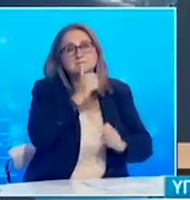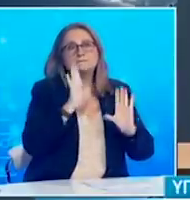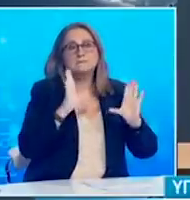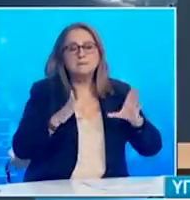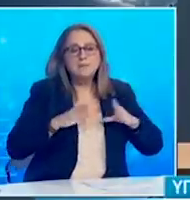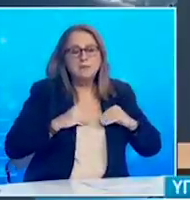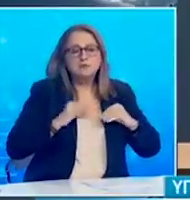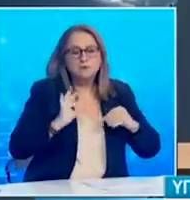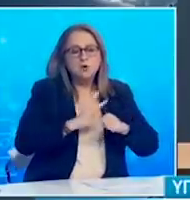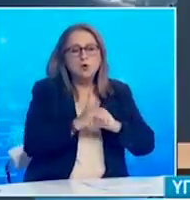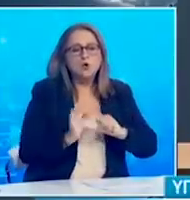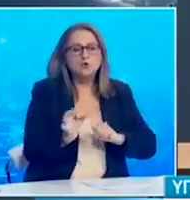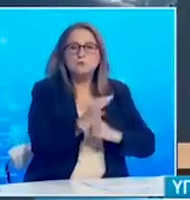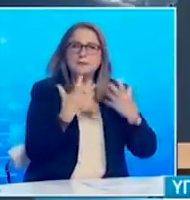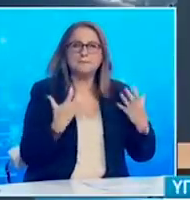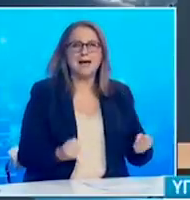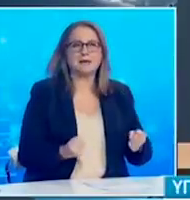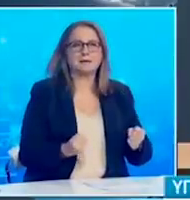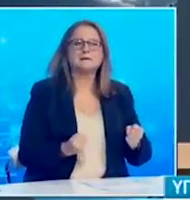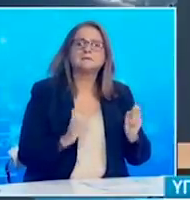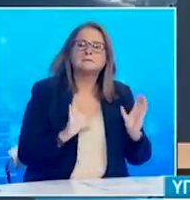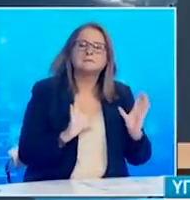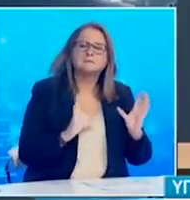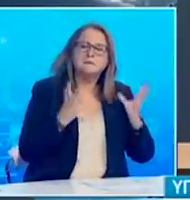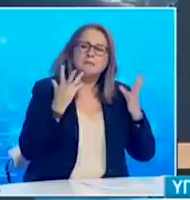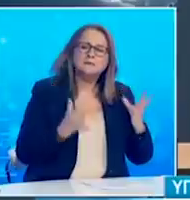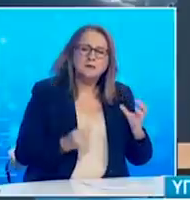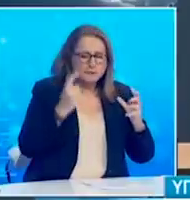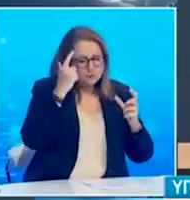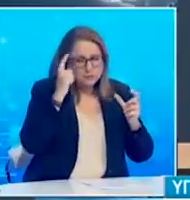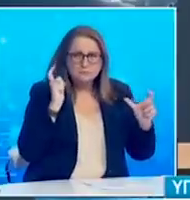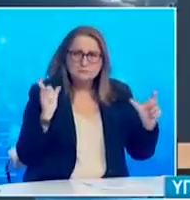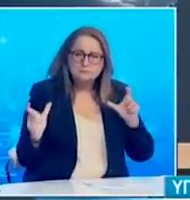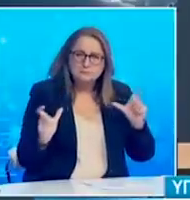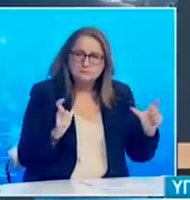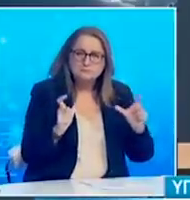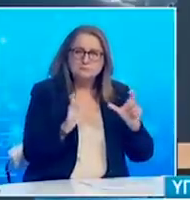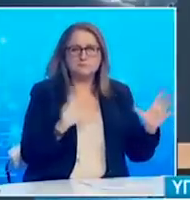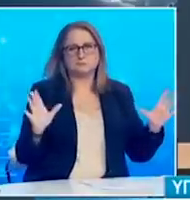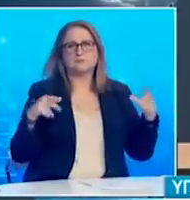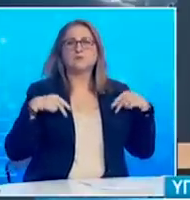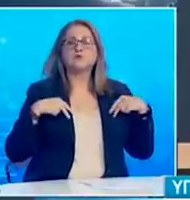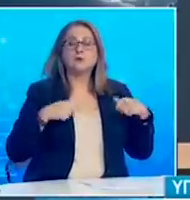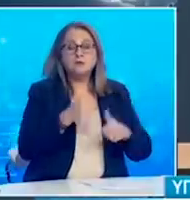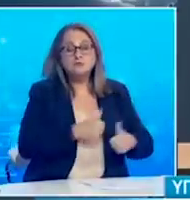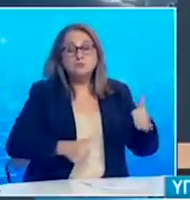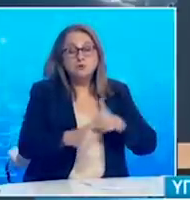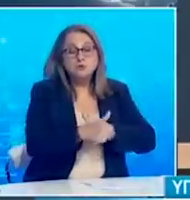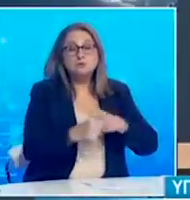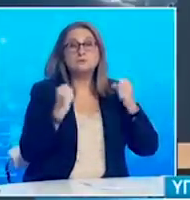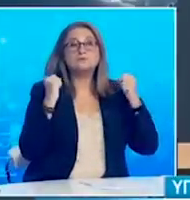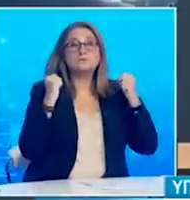όλα τα μέτρα προστασίας. Η πολιτεία από την πρώτη στιγμή έλαβε τα μέτρα που χρειάστηκαν, βάζοντας σε πρώτη προτεραιότητα τη ζωή και την υγεία των